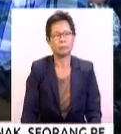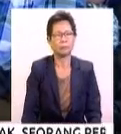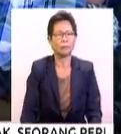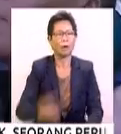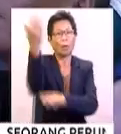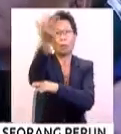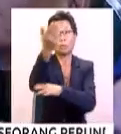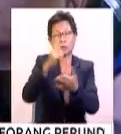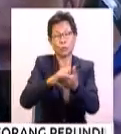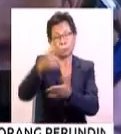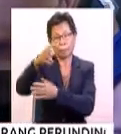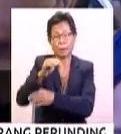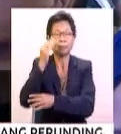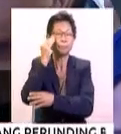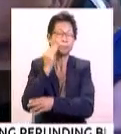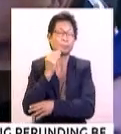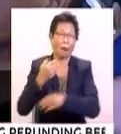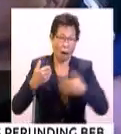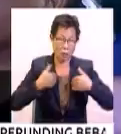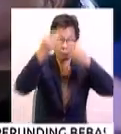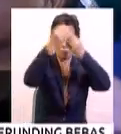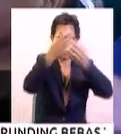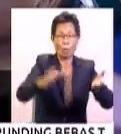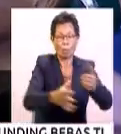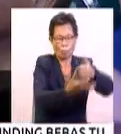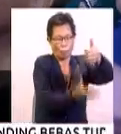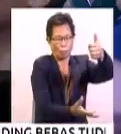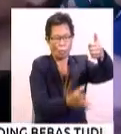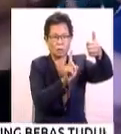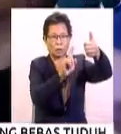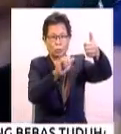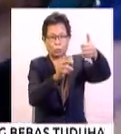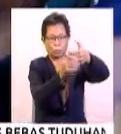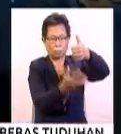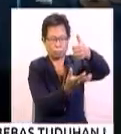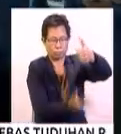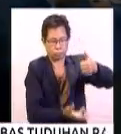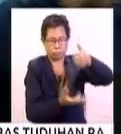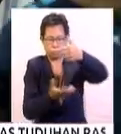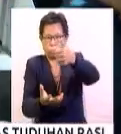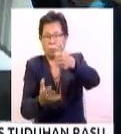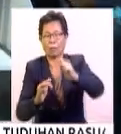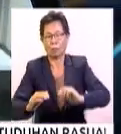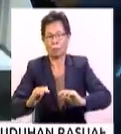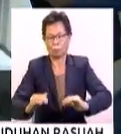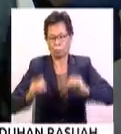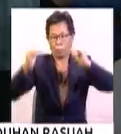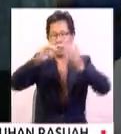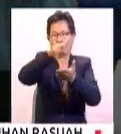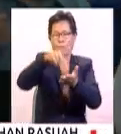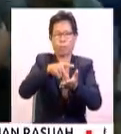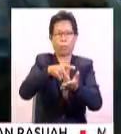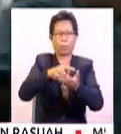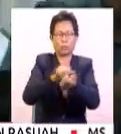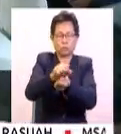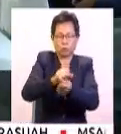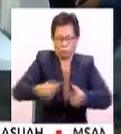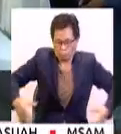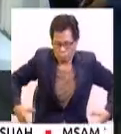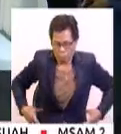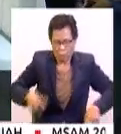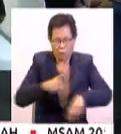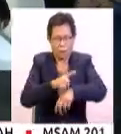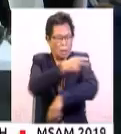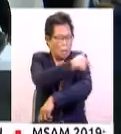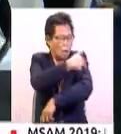Dalam ucapan tersebut, Perdana Menteri turut mengumumkan peruntukan sebanyak RM1 juta bagi menaik taraf pusat hemodialisis di Hospital